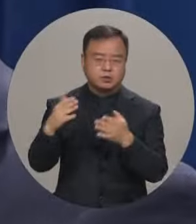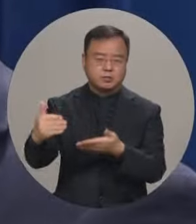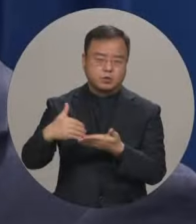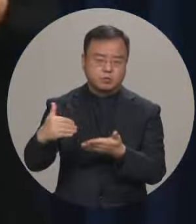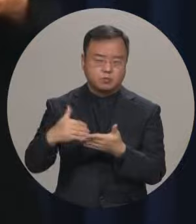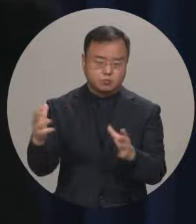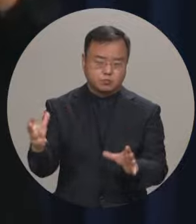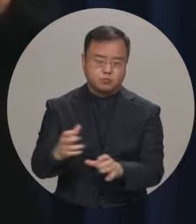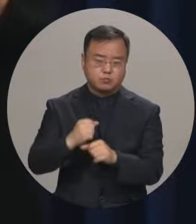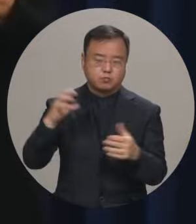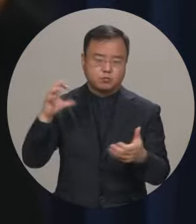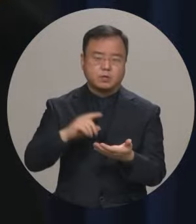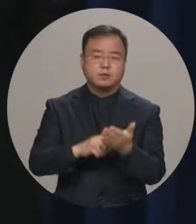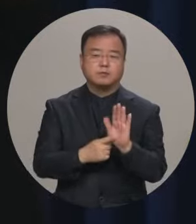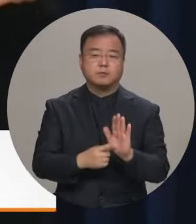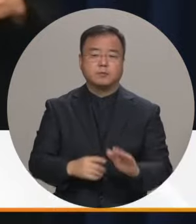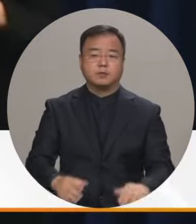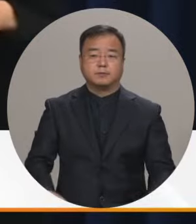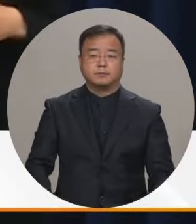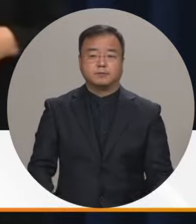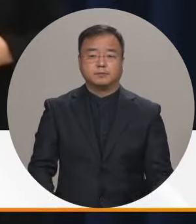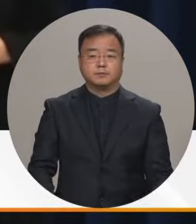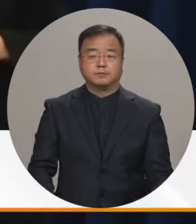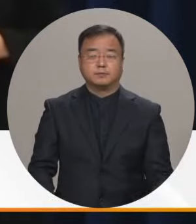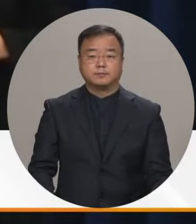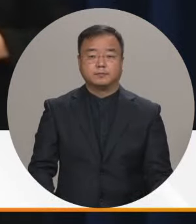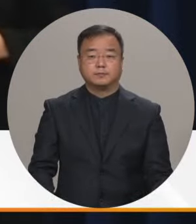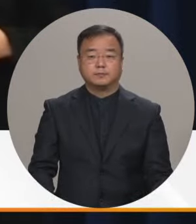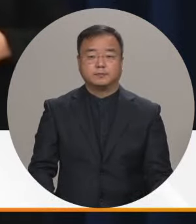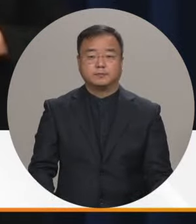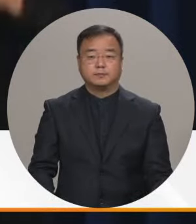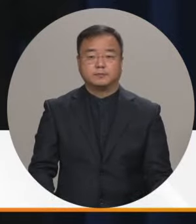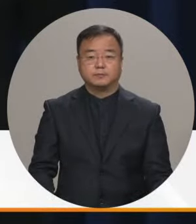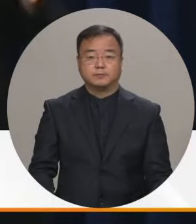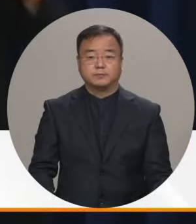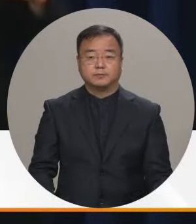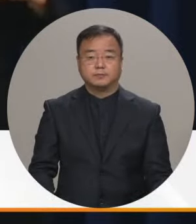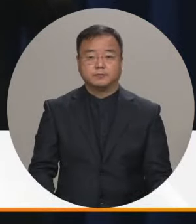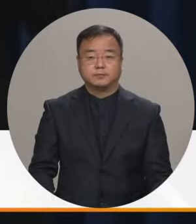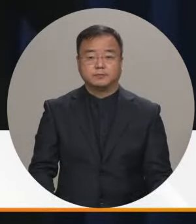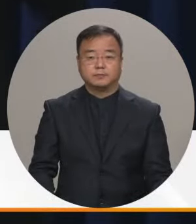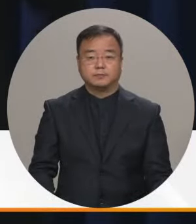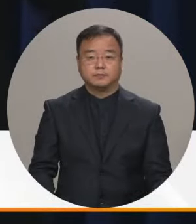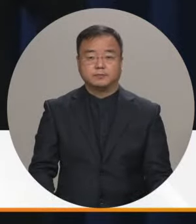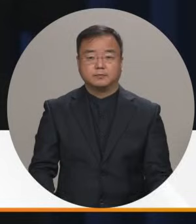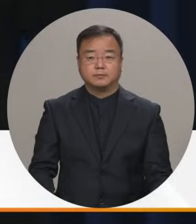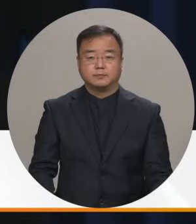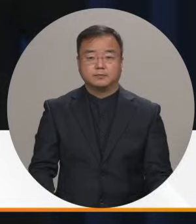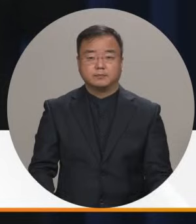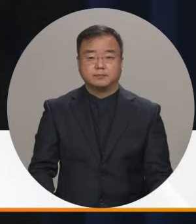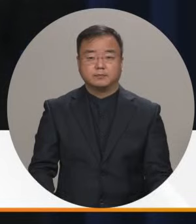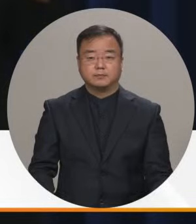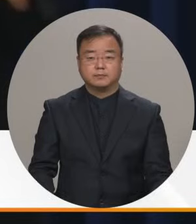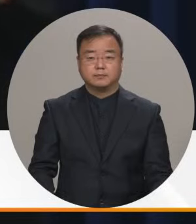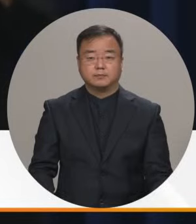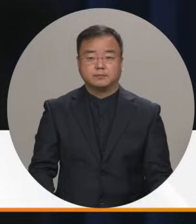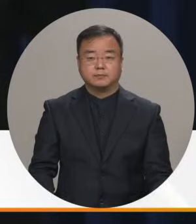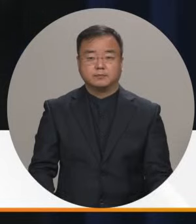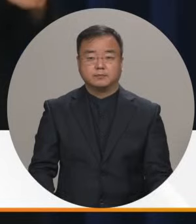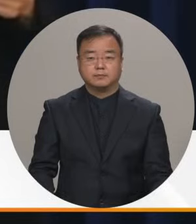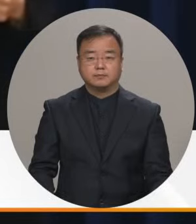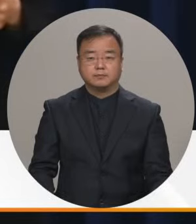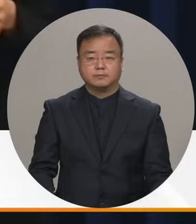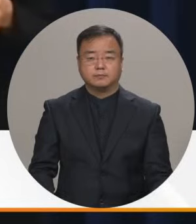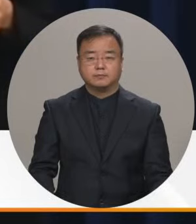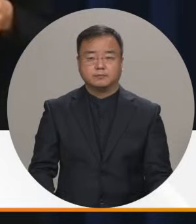결과입니다 이건 대학에서까 대학 정원을 숫자를 그만큼 늘리겠다고 하는 수요 조사라는 말씀을 다시